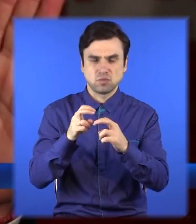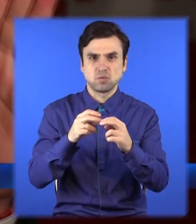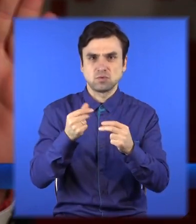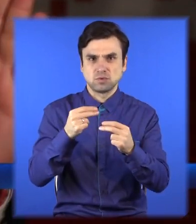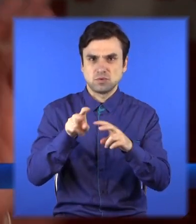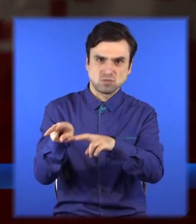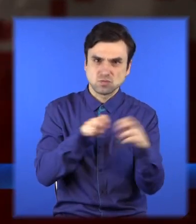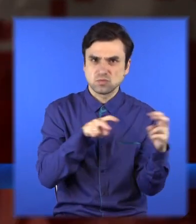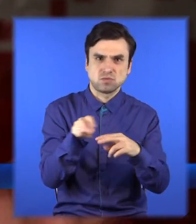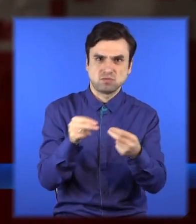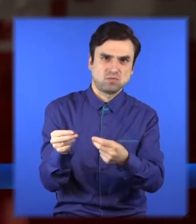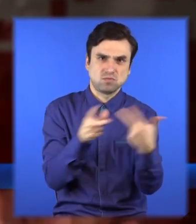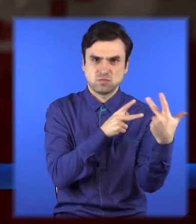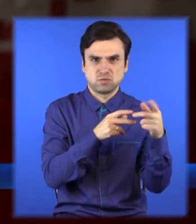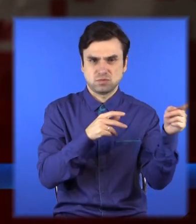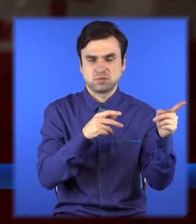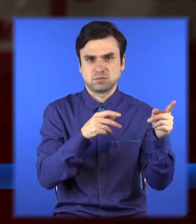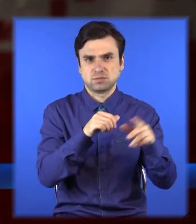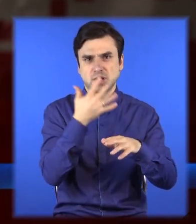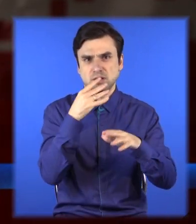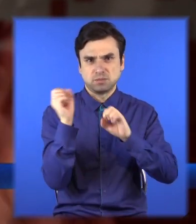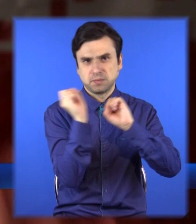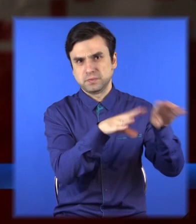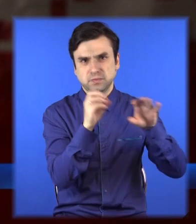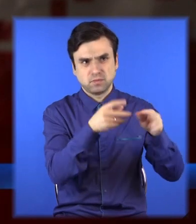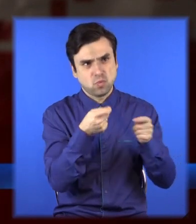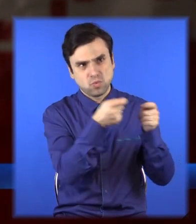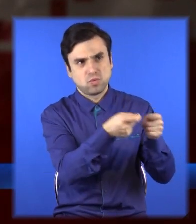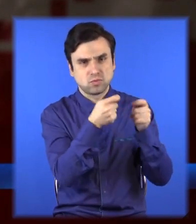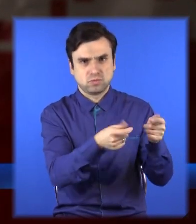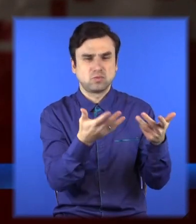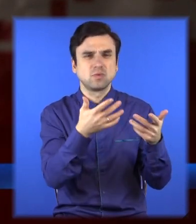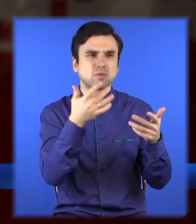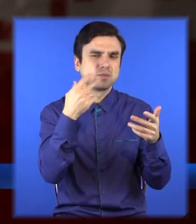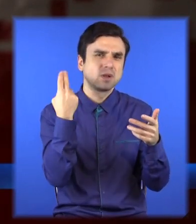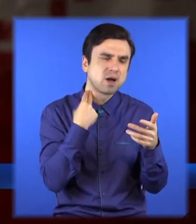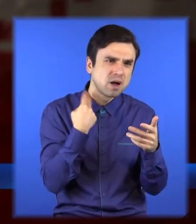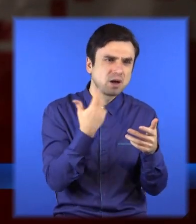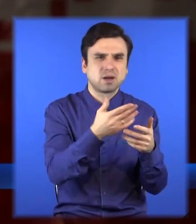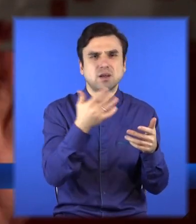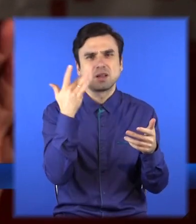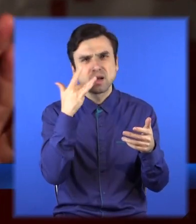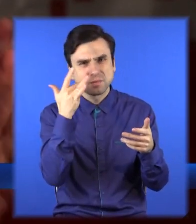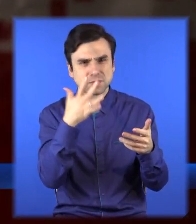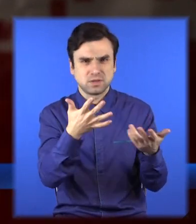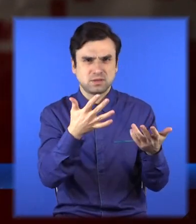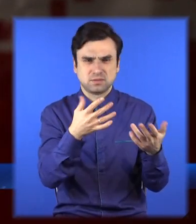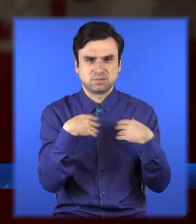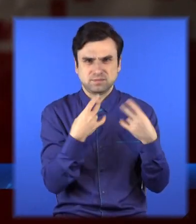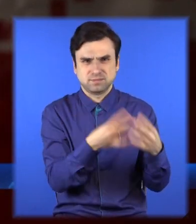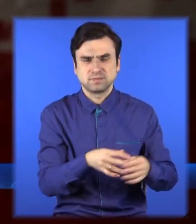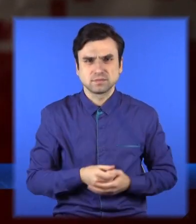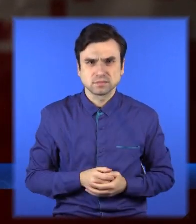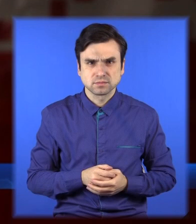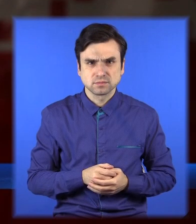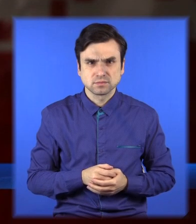роботі нашого отечественного сотрудника на предприятии здесь и, например, в Америке. Сырье